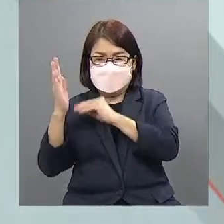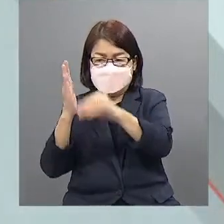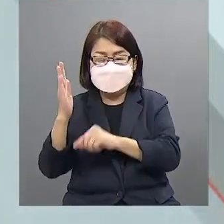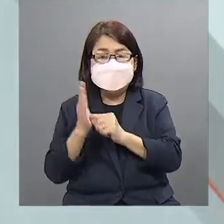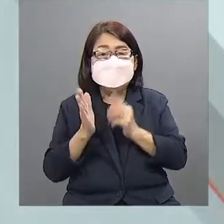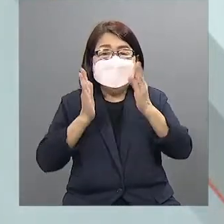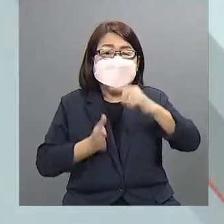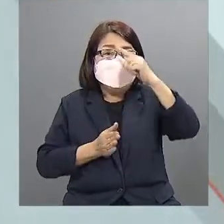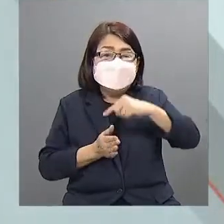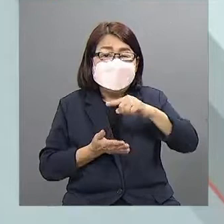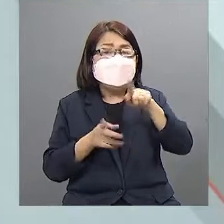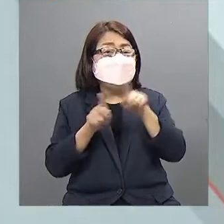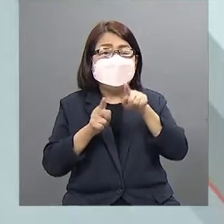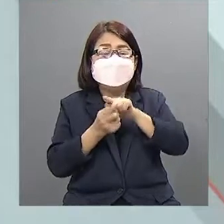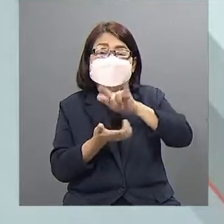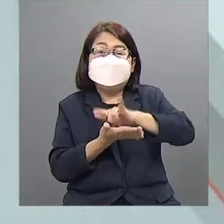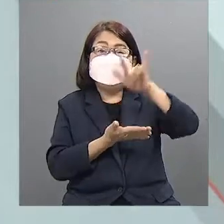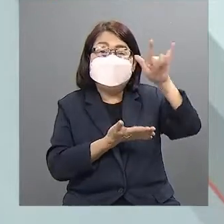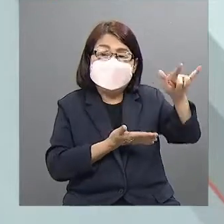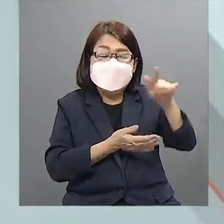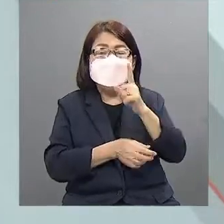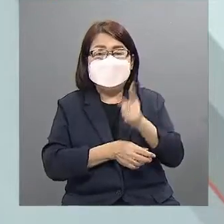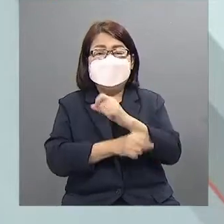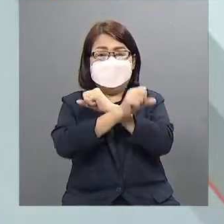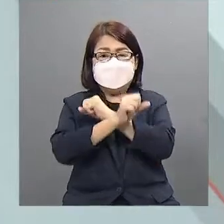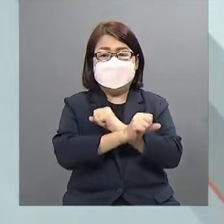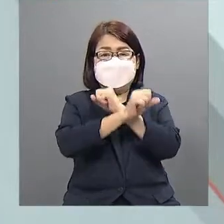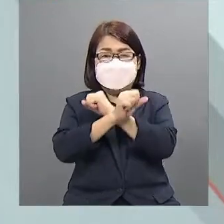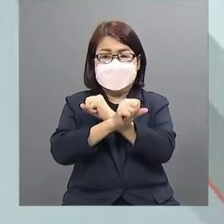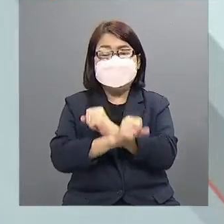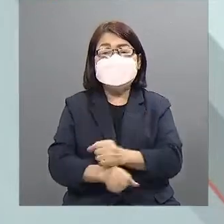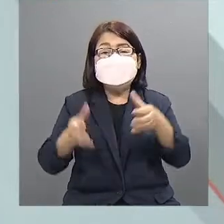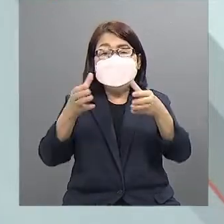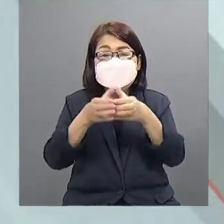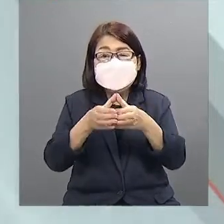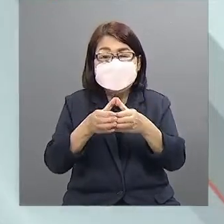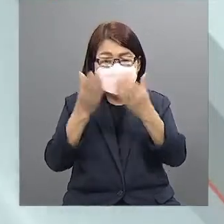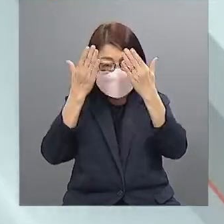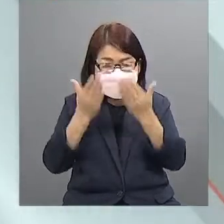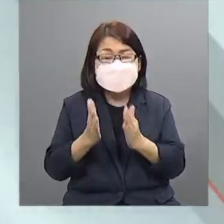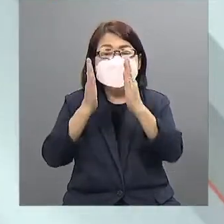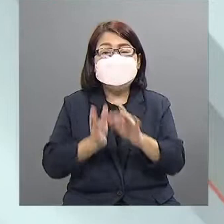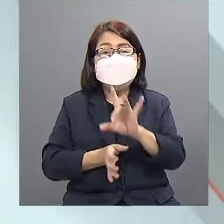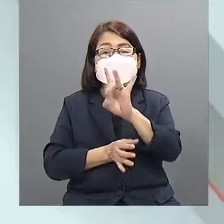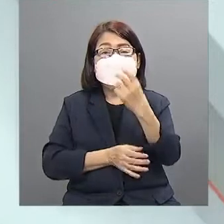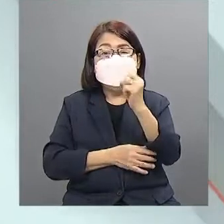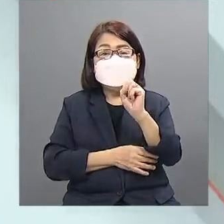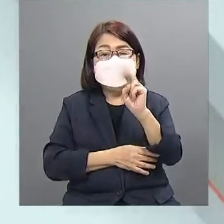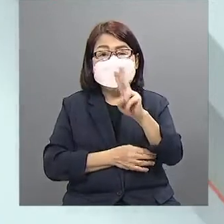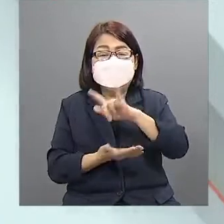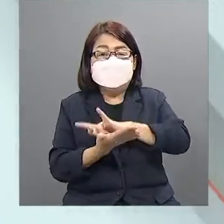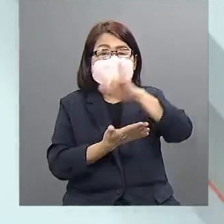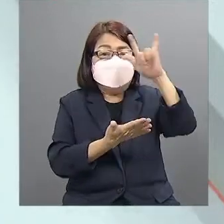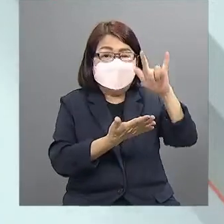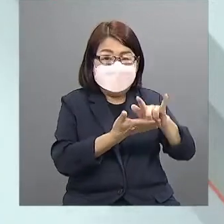ะอย่างกลุ่มคณะอุมเราะห์ไทย112คนที่ตอนนี้เดินทางไปปฏิบัติศาสนกิจที่ซาอุดีอาระ